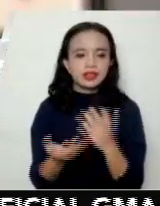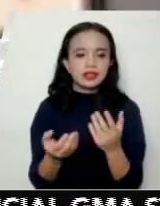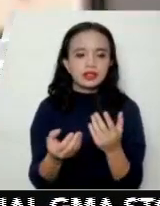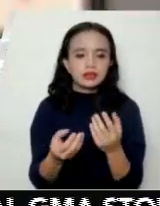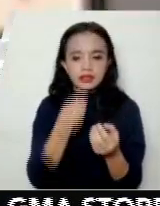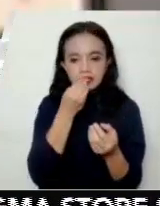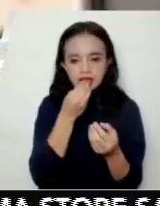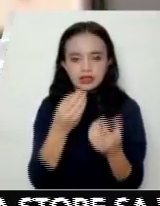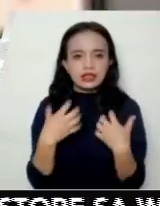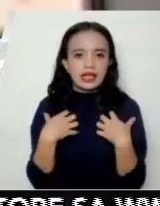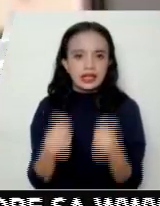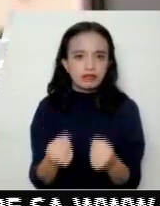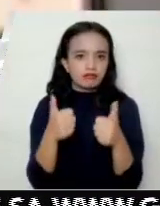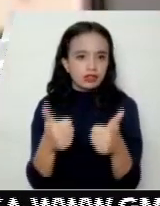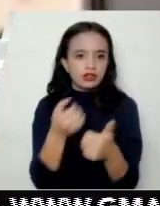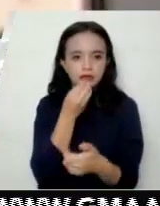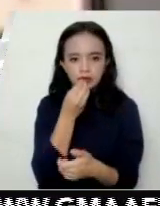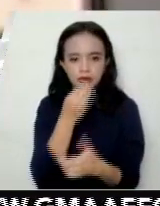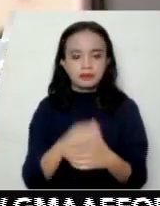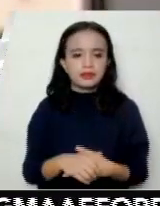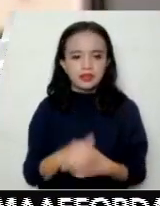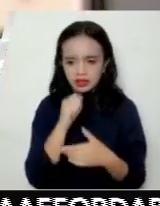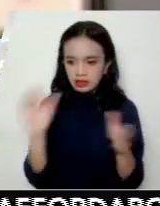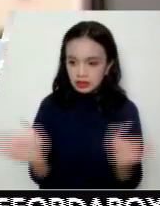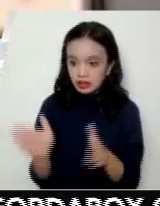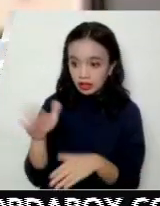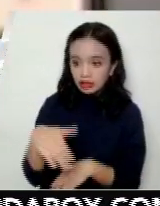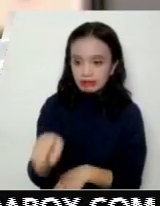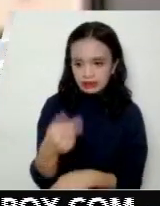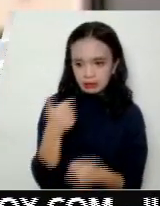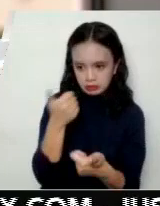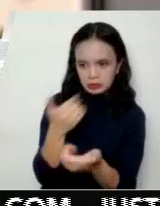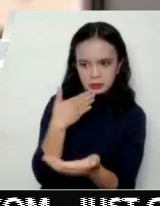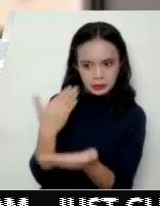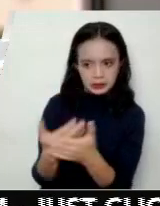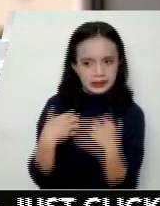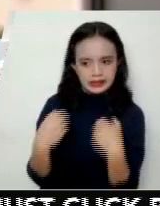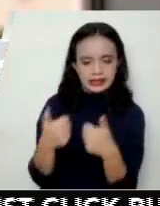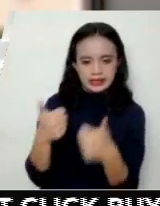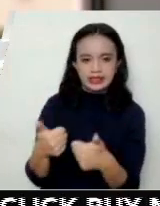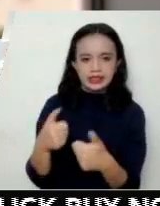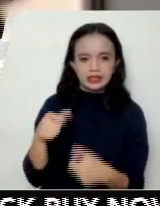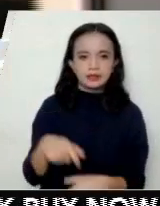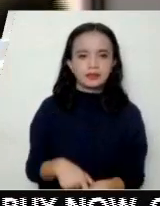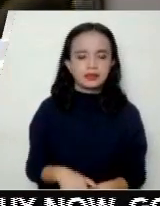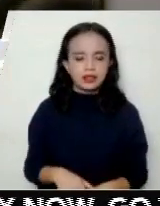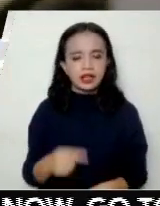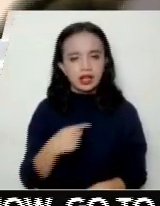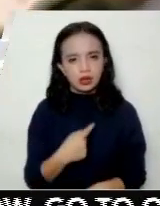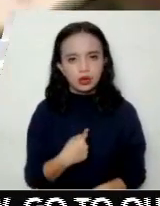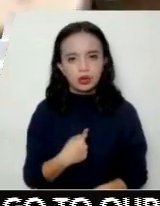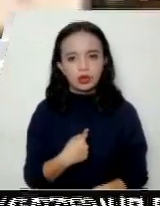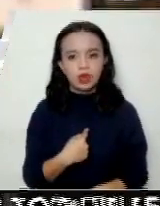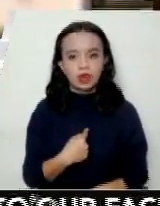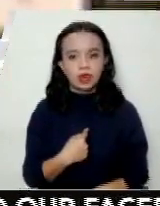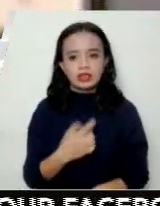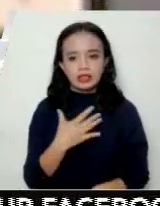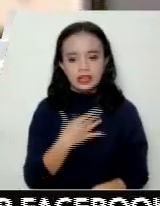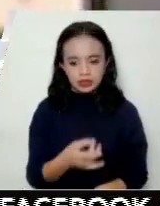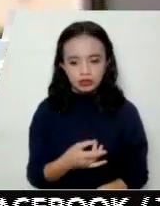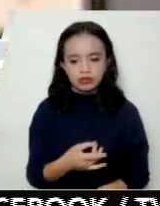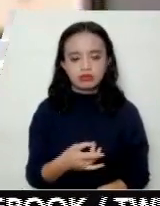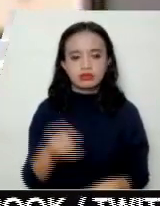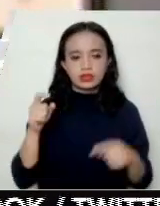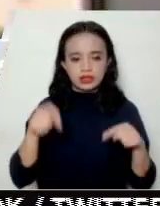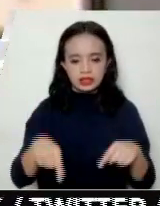food hindi ko rin sila maengganyo na o anak Maganda yan na masustansya Dapat ito kinakain so Gusto ko ngayon pa lang makita nila na yung magulang nga